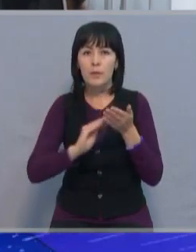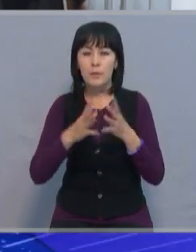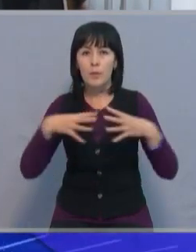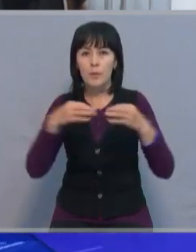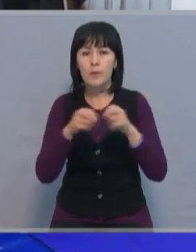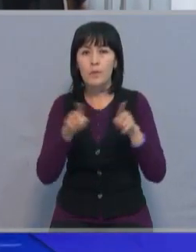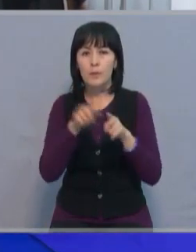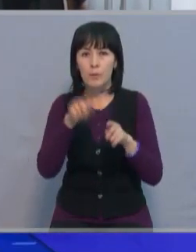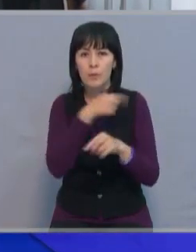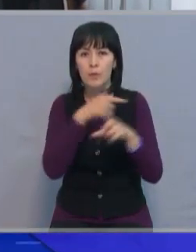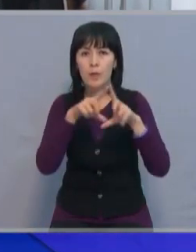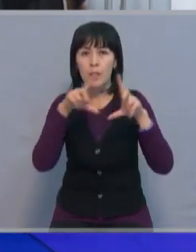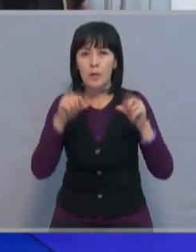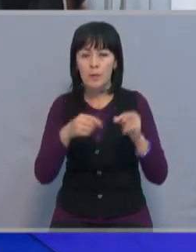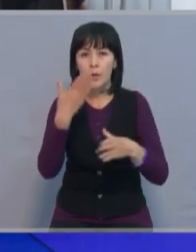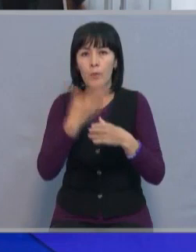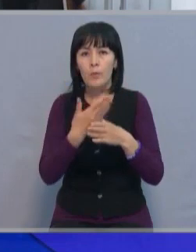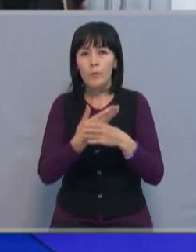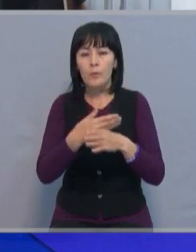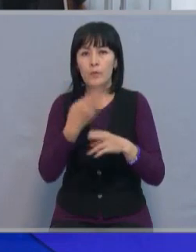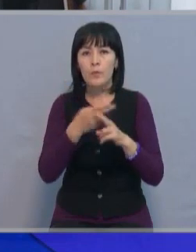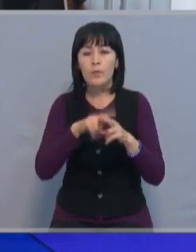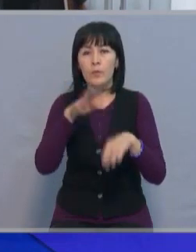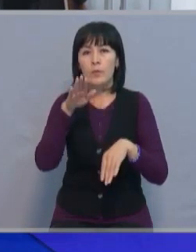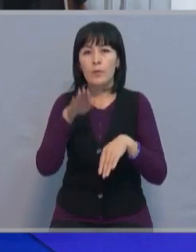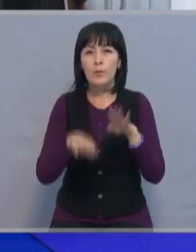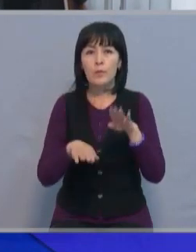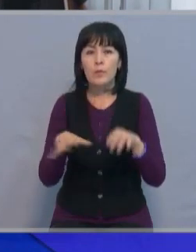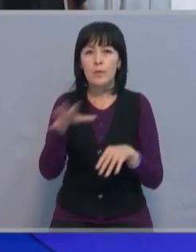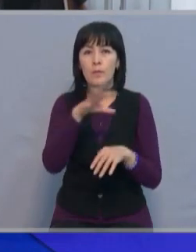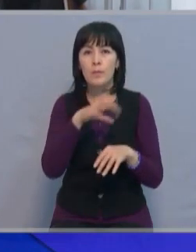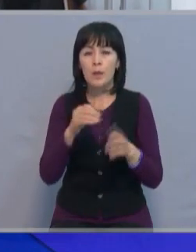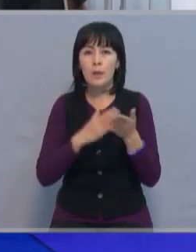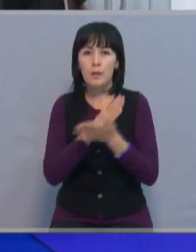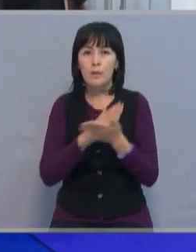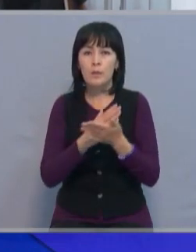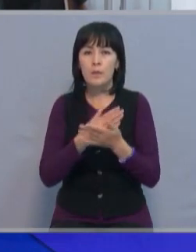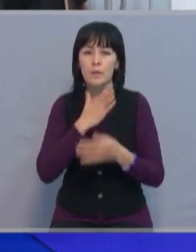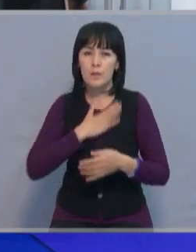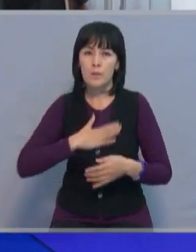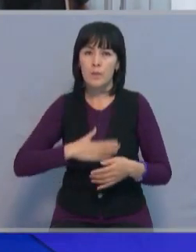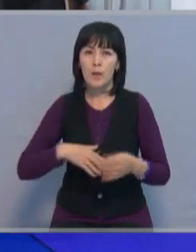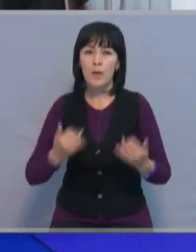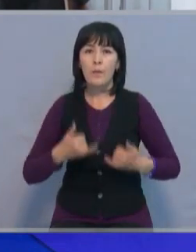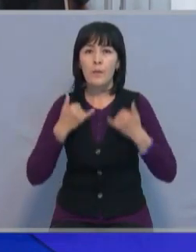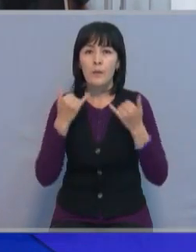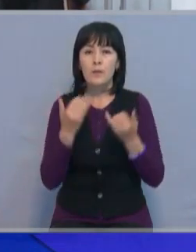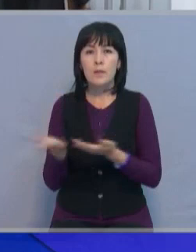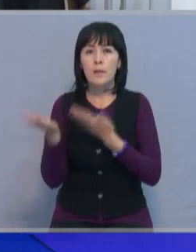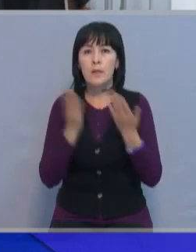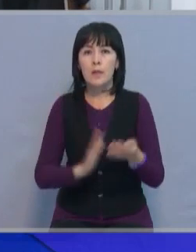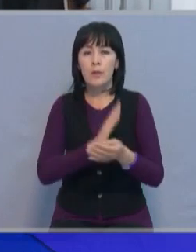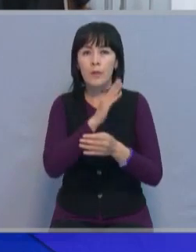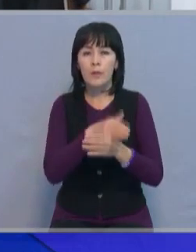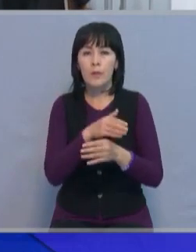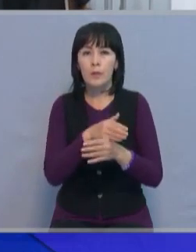бірге тіркелдім. Бұнда қызмет көрсету өте жоғары. Барлық қызметкерлер өте сыпайы, келген қонақтарды